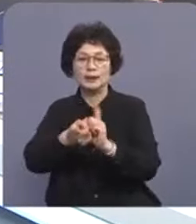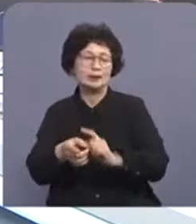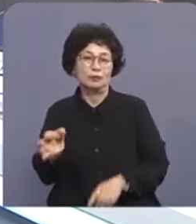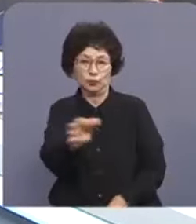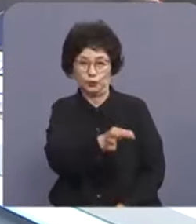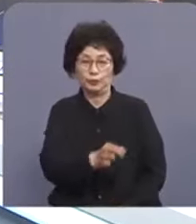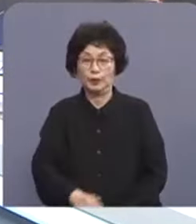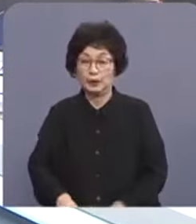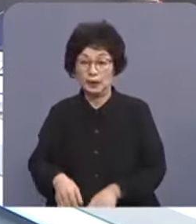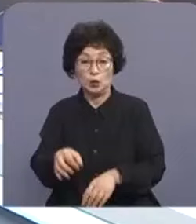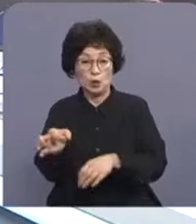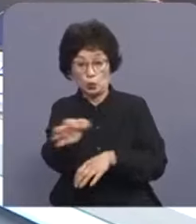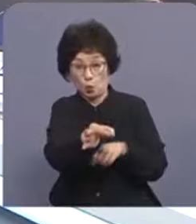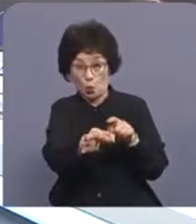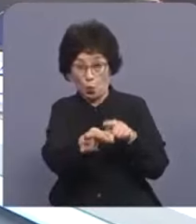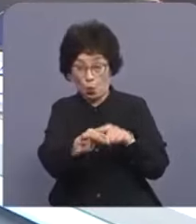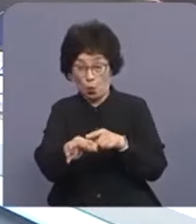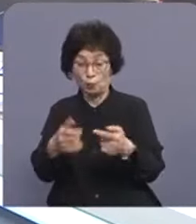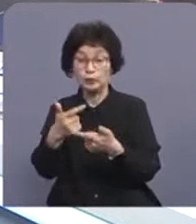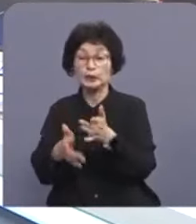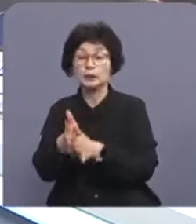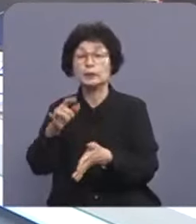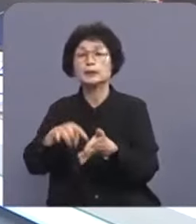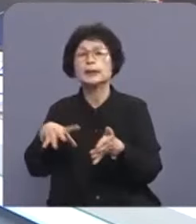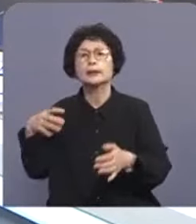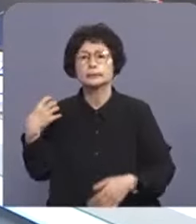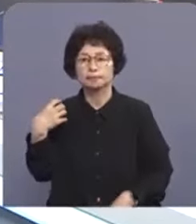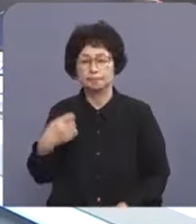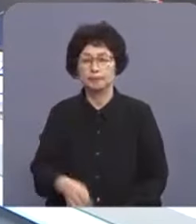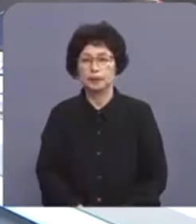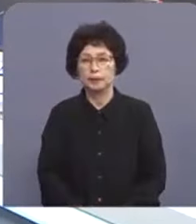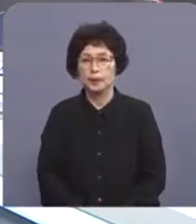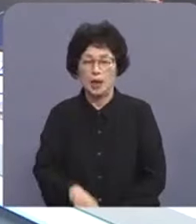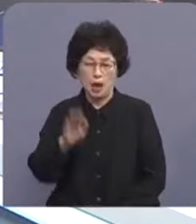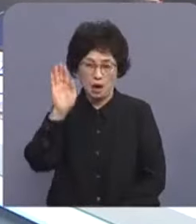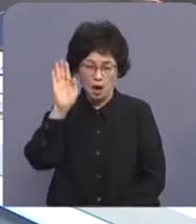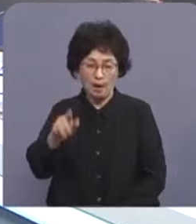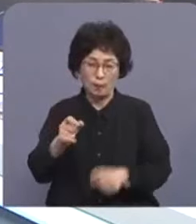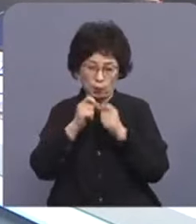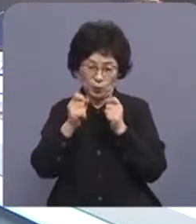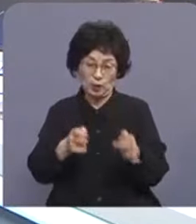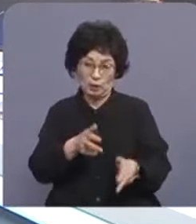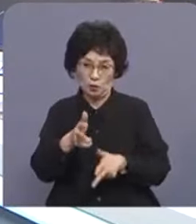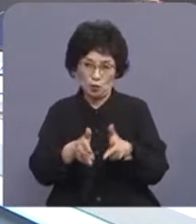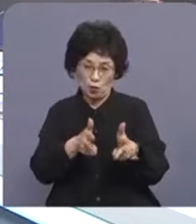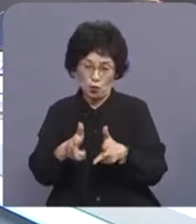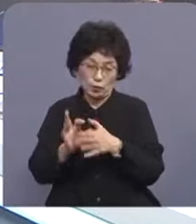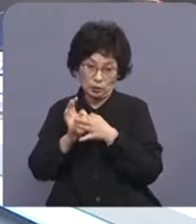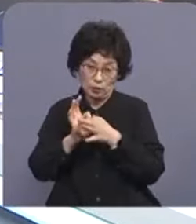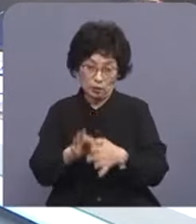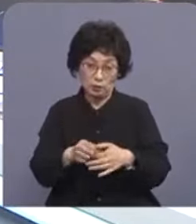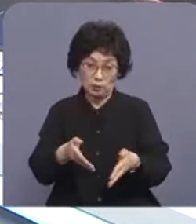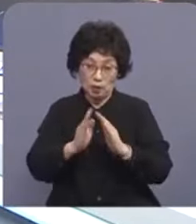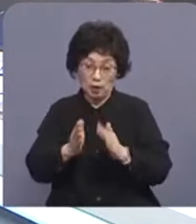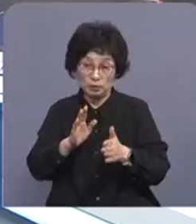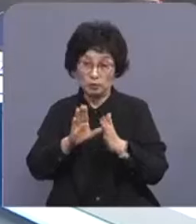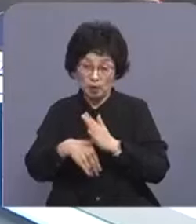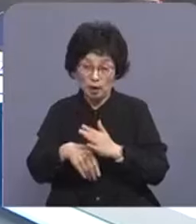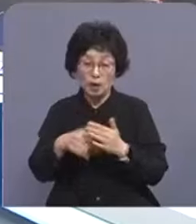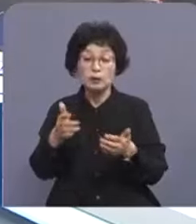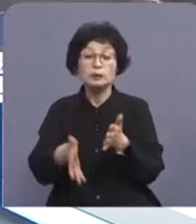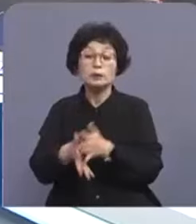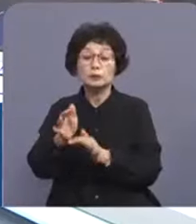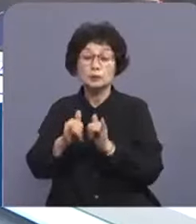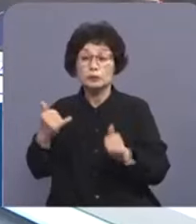아닙니까 그 보산 모사 그러니까요 예 예 그 앞으로도 민자 도로가 이런 형태로 계속 들어설 텐데이 시민